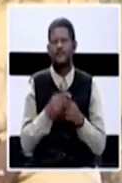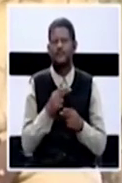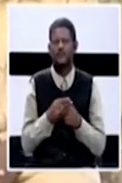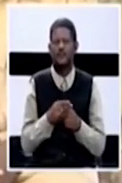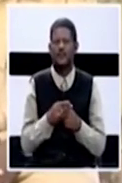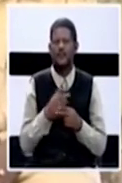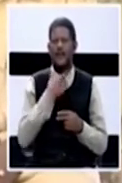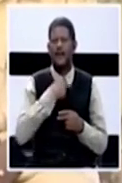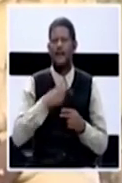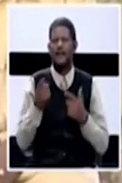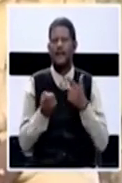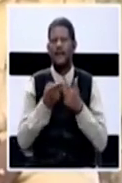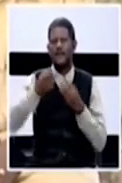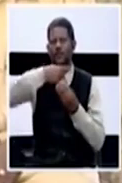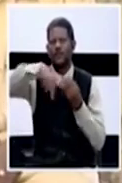ኣባል ካልኣይ ዙርያ